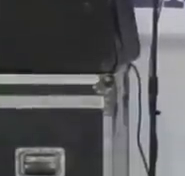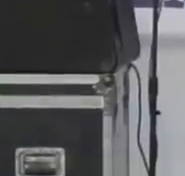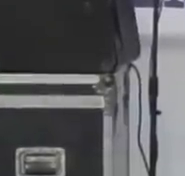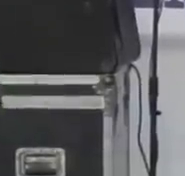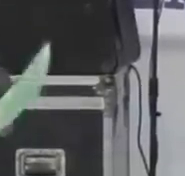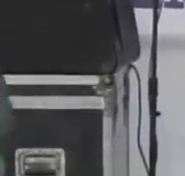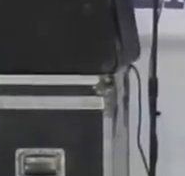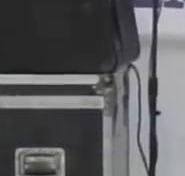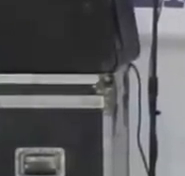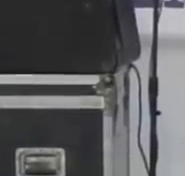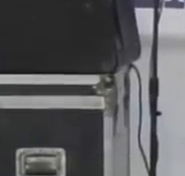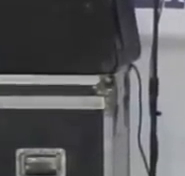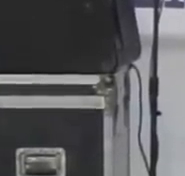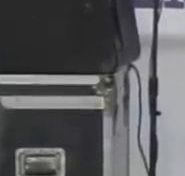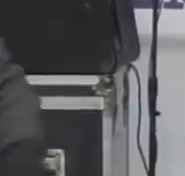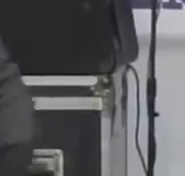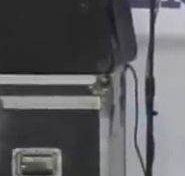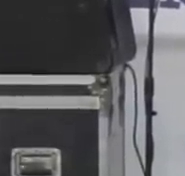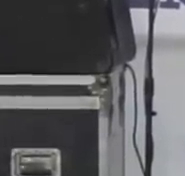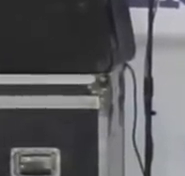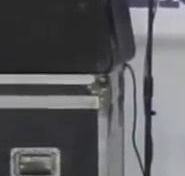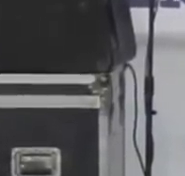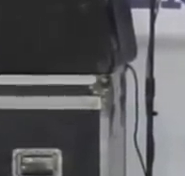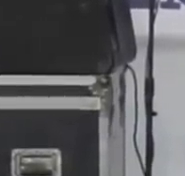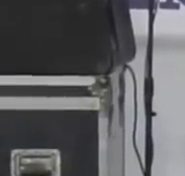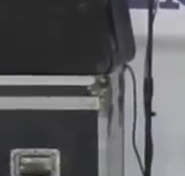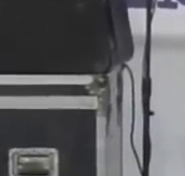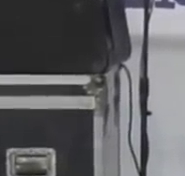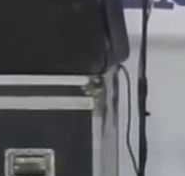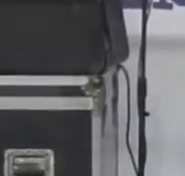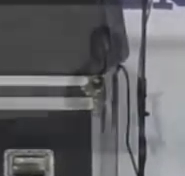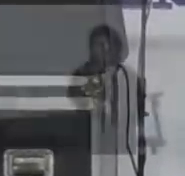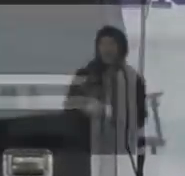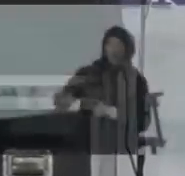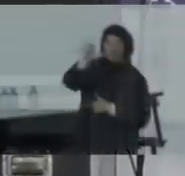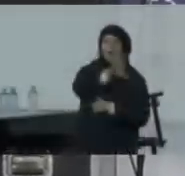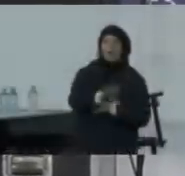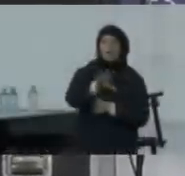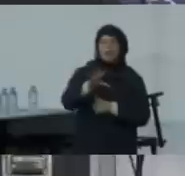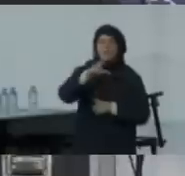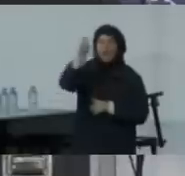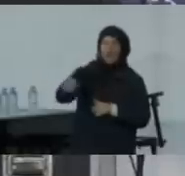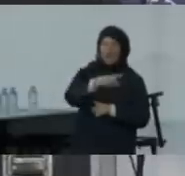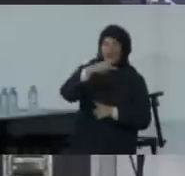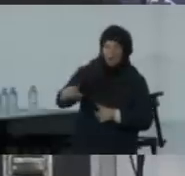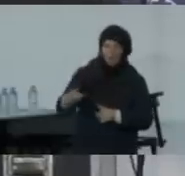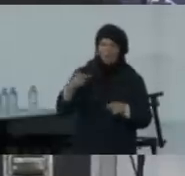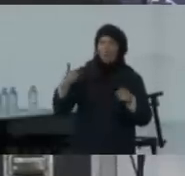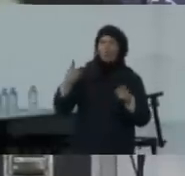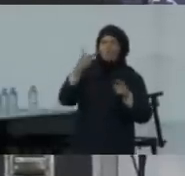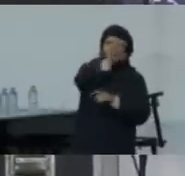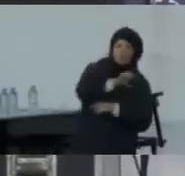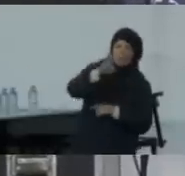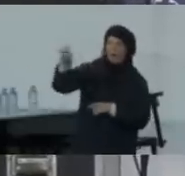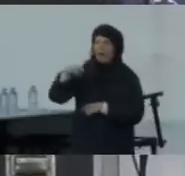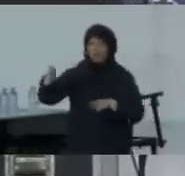costretti a seguirci. Bene, quello che abbiamo detto sull'Europa e sull'euro, che non è la stessa cosa, è che noi vogliamo un referendum